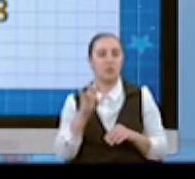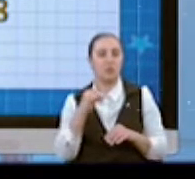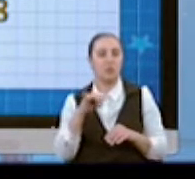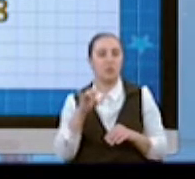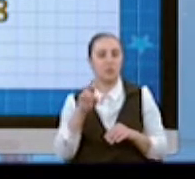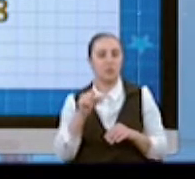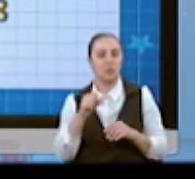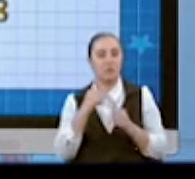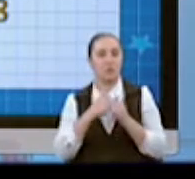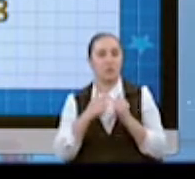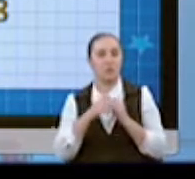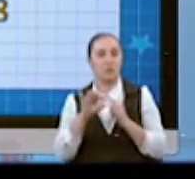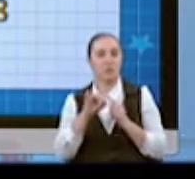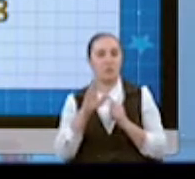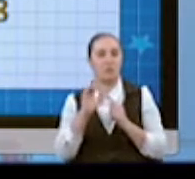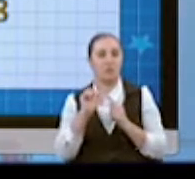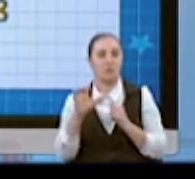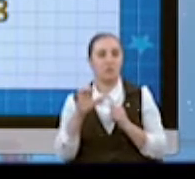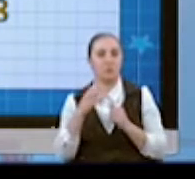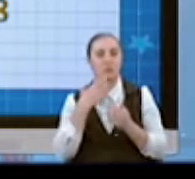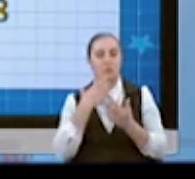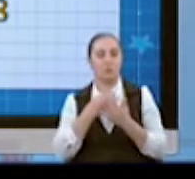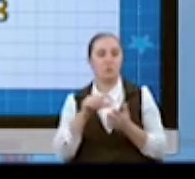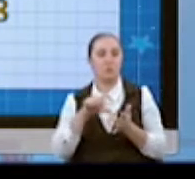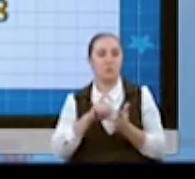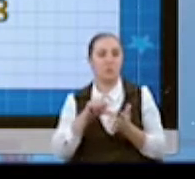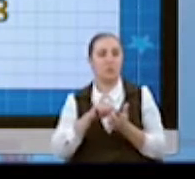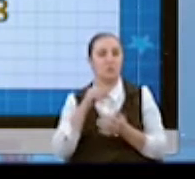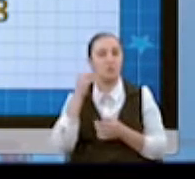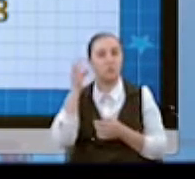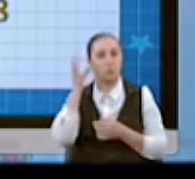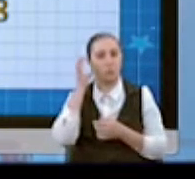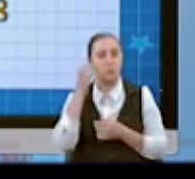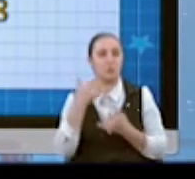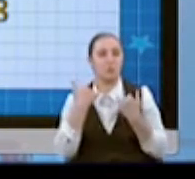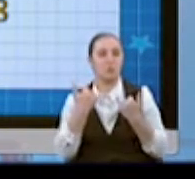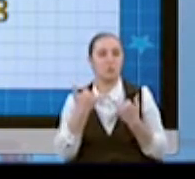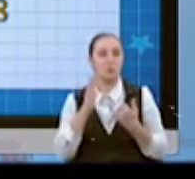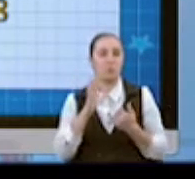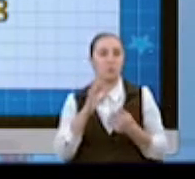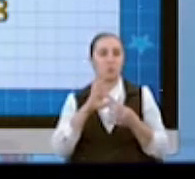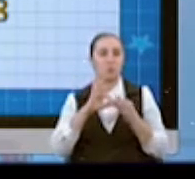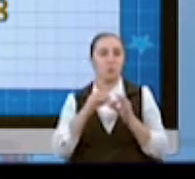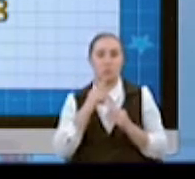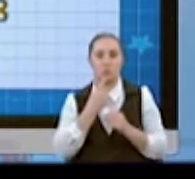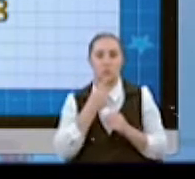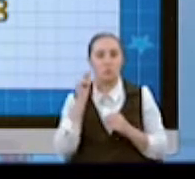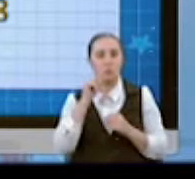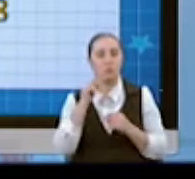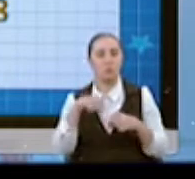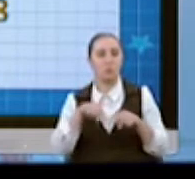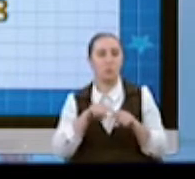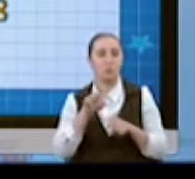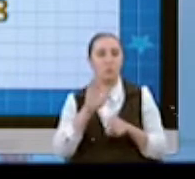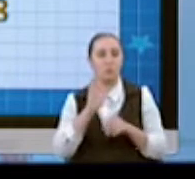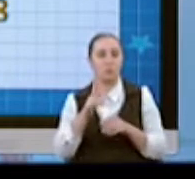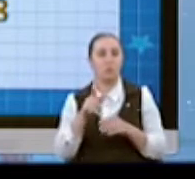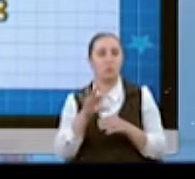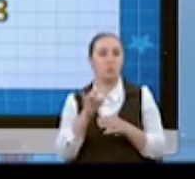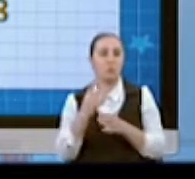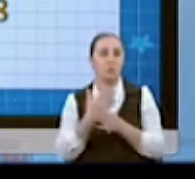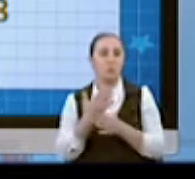Я думаю, что каждый из вас тоже является самым умным. А кому сегодня будет сложно на уроке, тому он будет